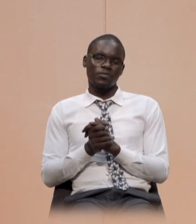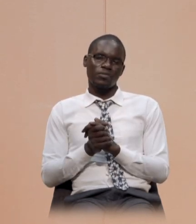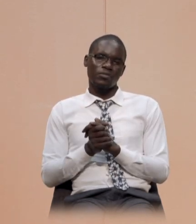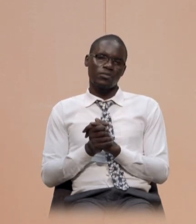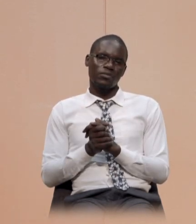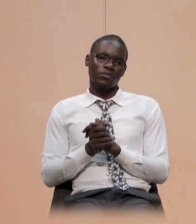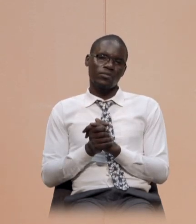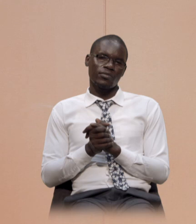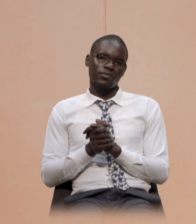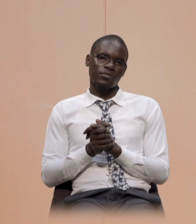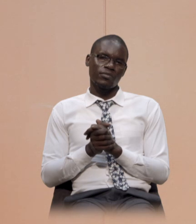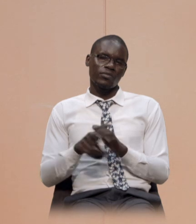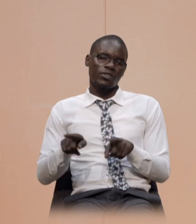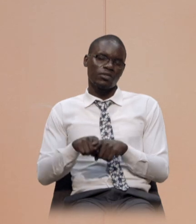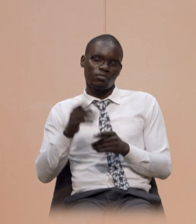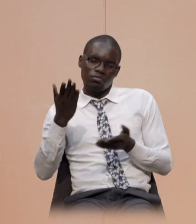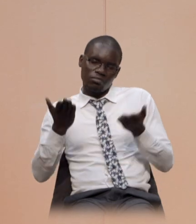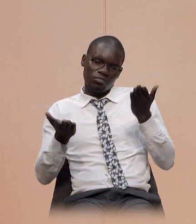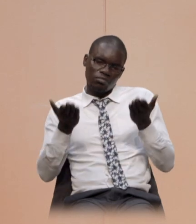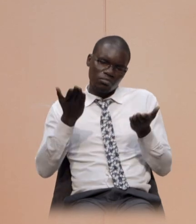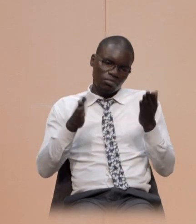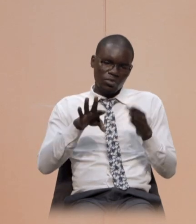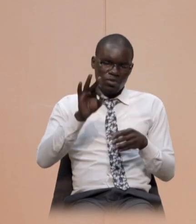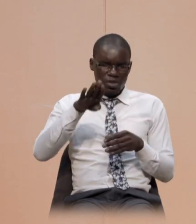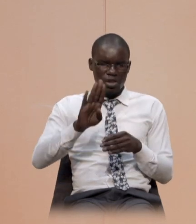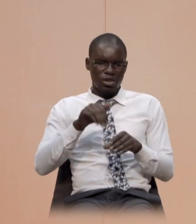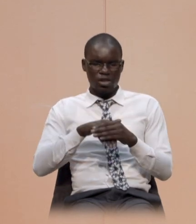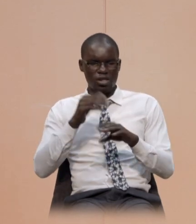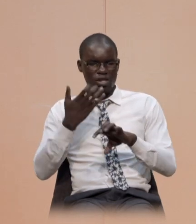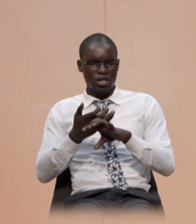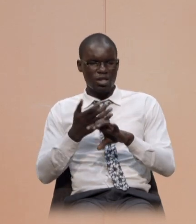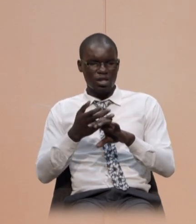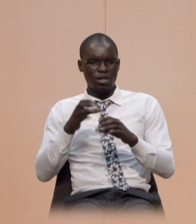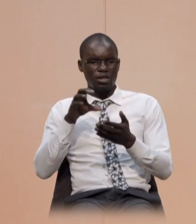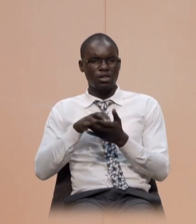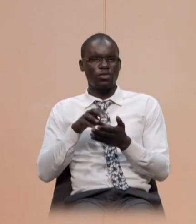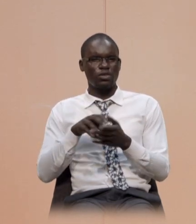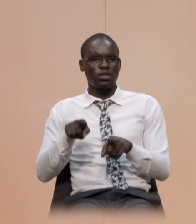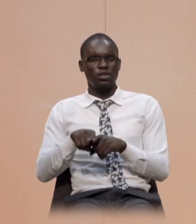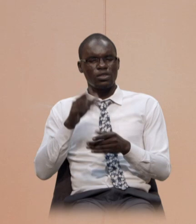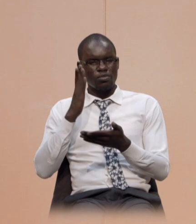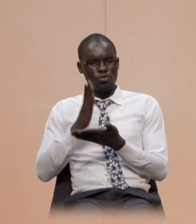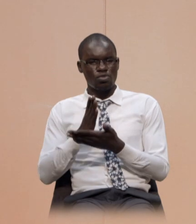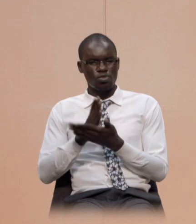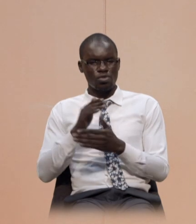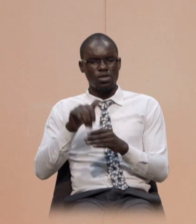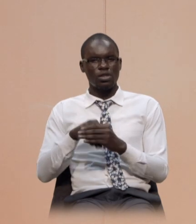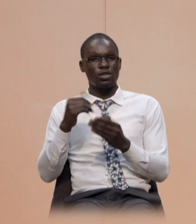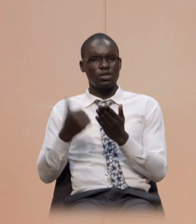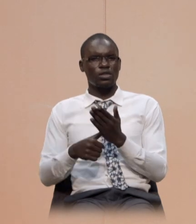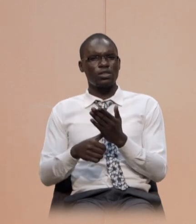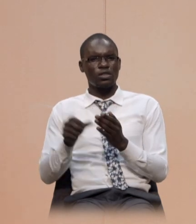kwamba anachipima katika hali ngumu na kweli ni katika shida. Na kwa